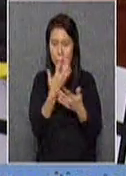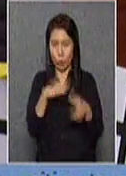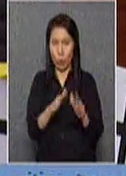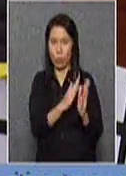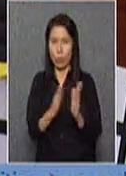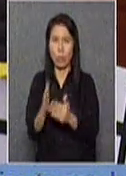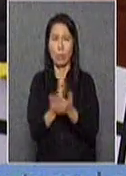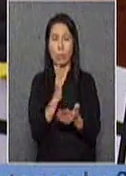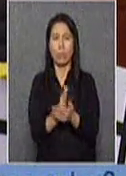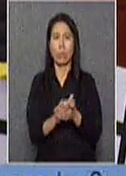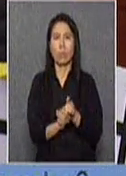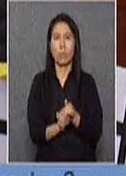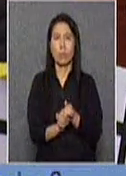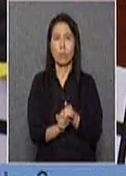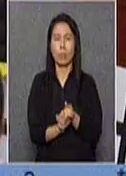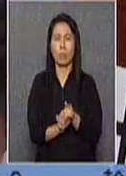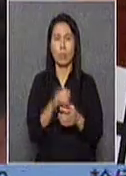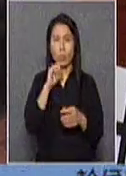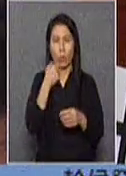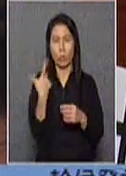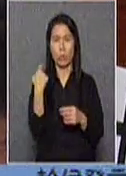同台灣最近呢，